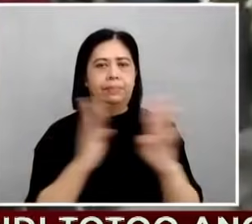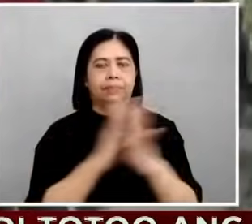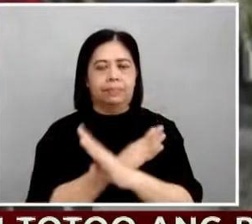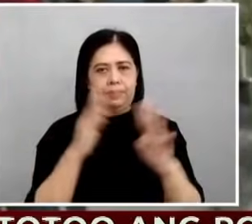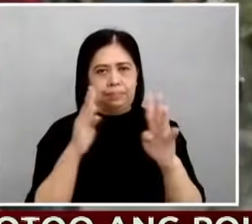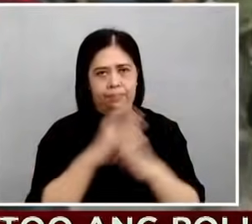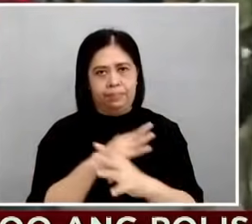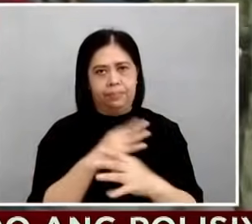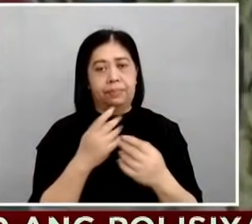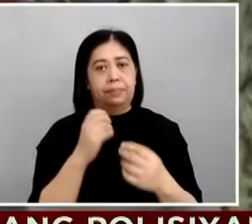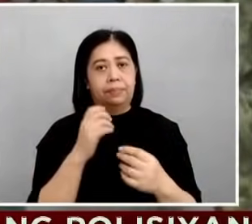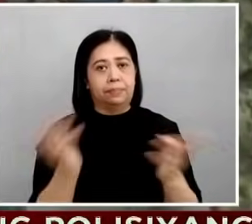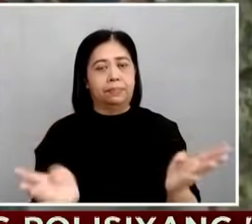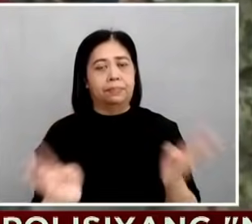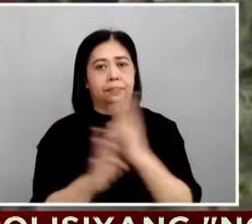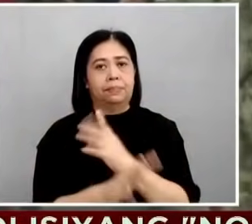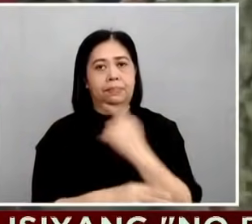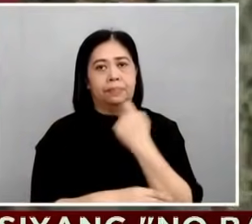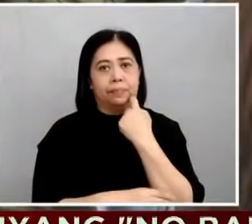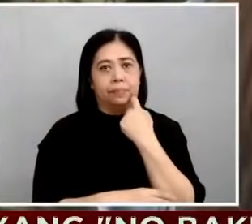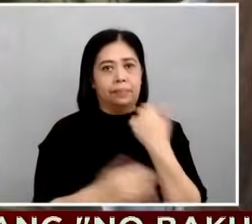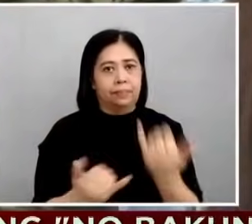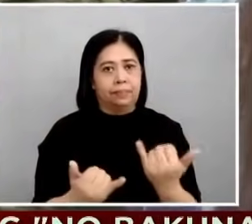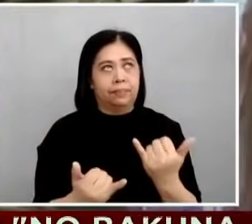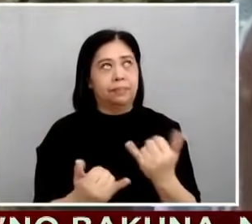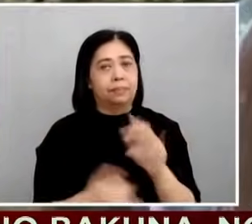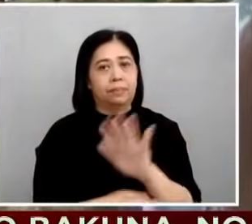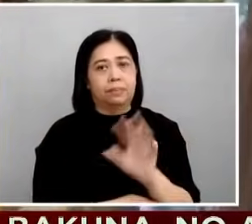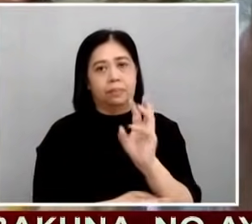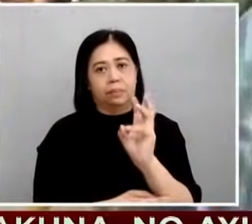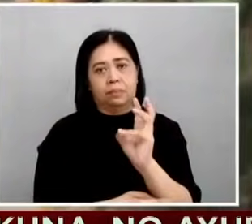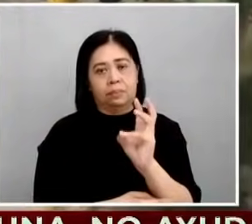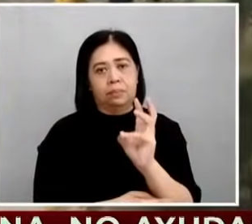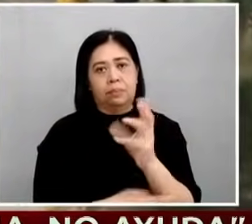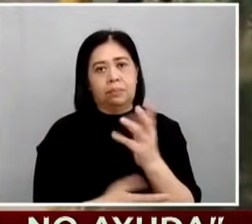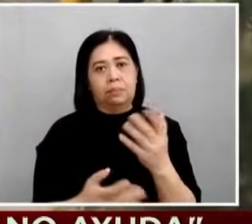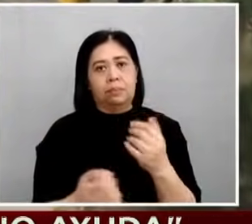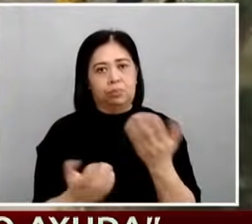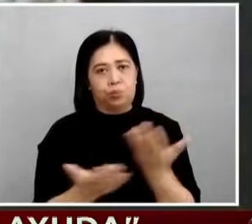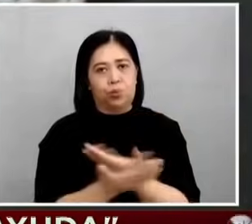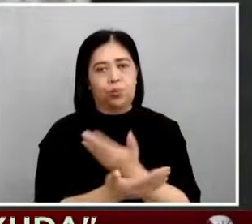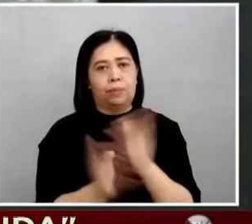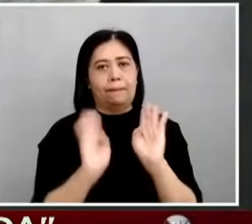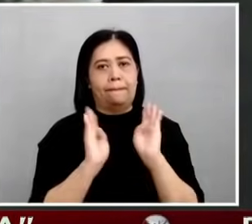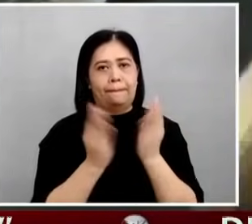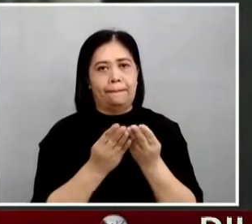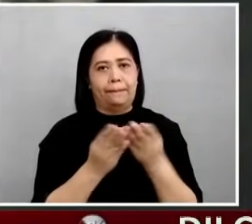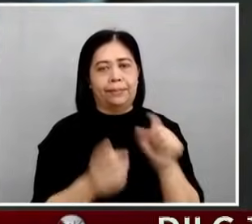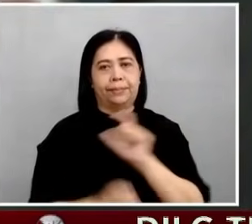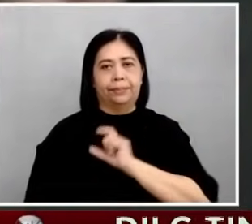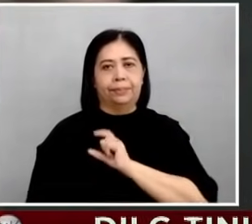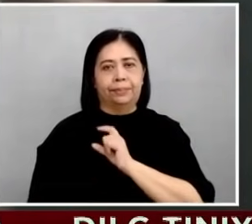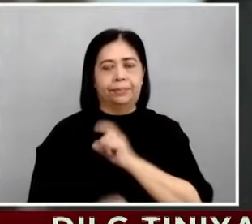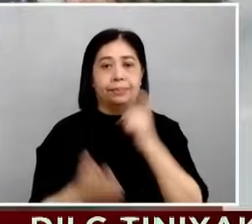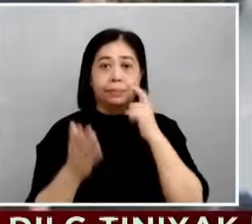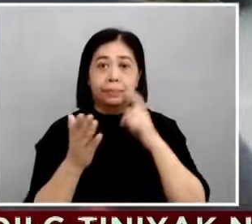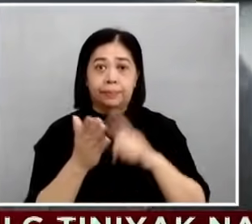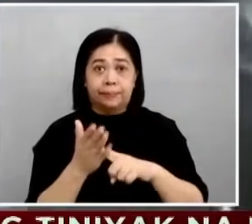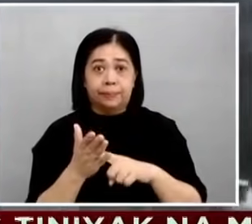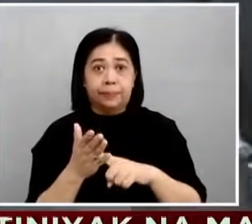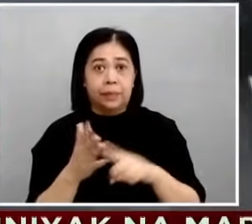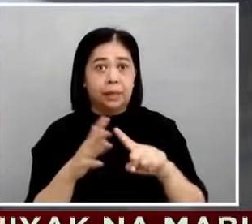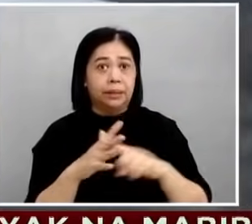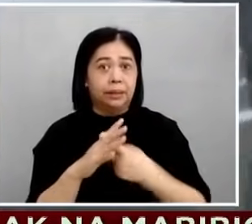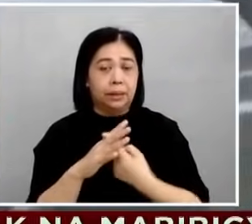dyan. Kapapalit lang bago ngayong bandang alas 6 at bagong batch na ito ng mga pulis. Napansin natin na simula